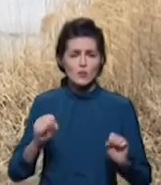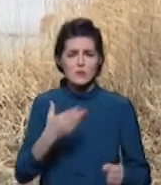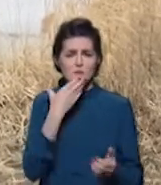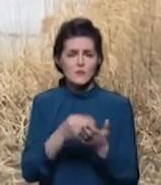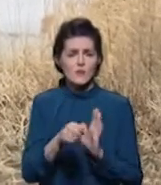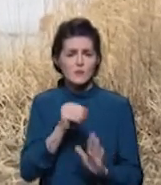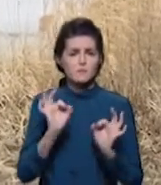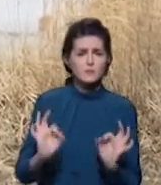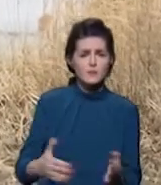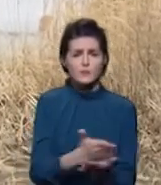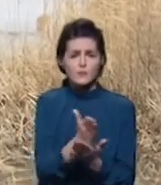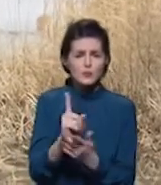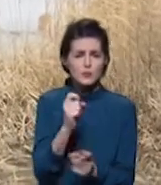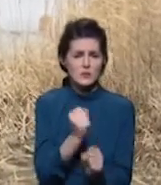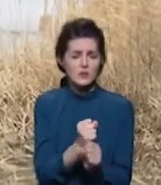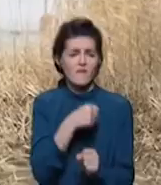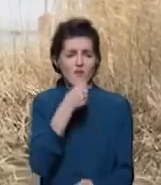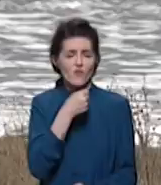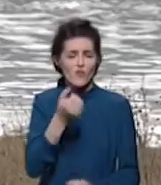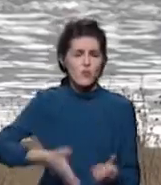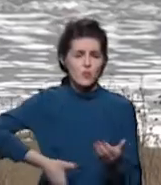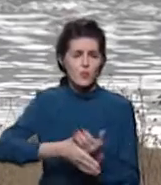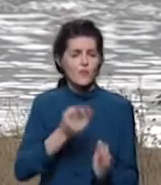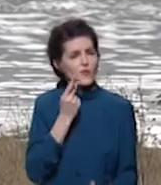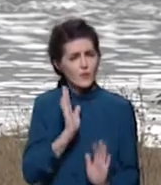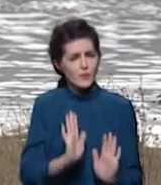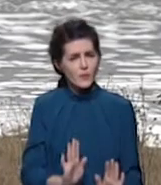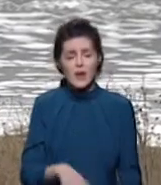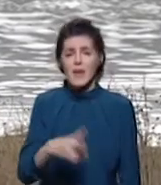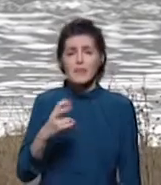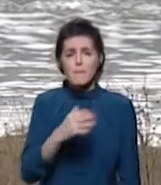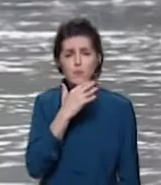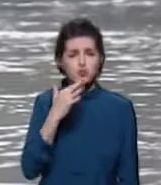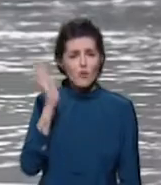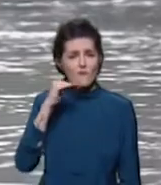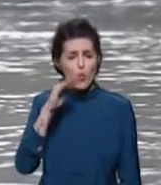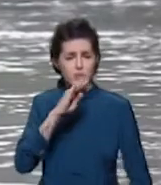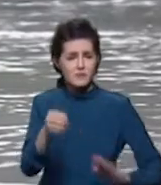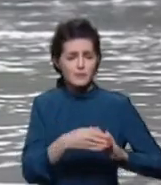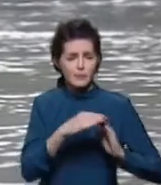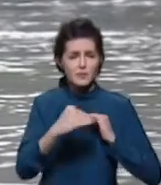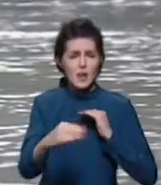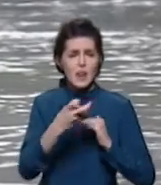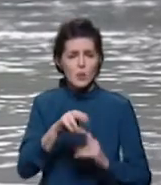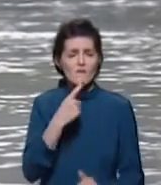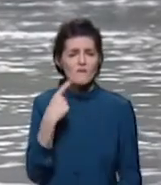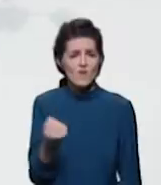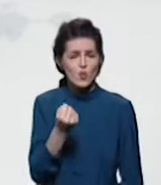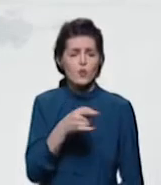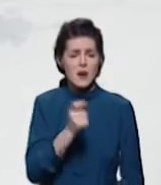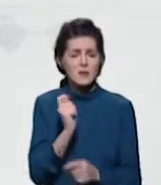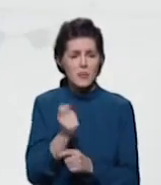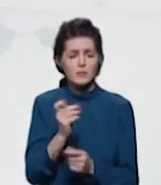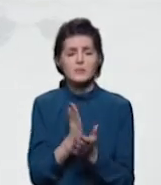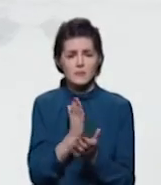що їм робити, а дорослі завжди їм допоможуть. На великих водосховищах поки що лід міцний, тож рибалок там вистачає.